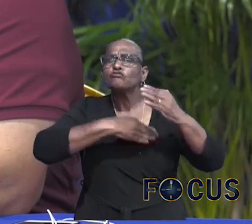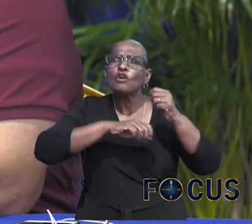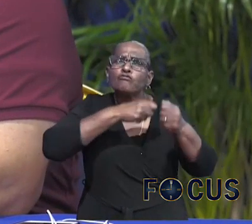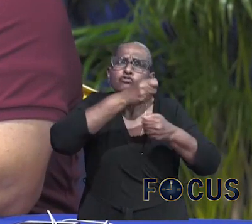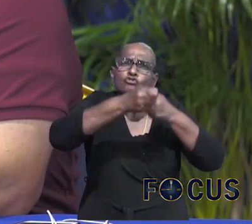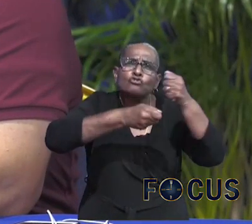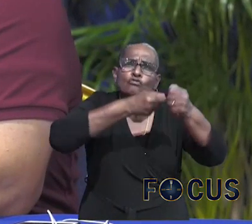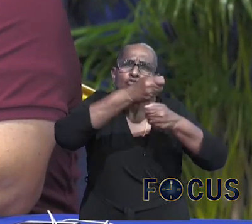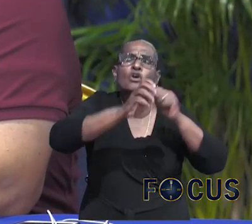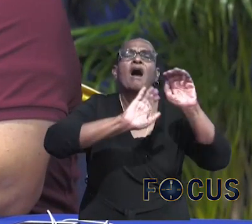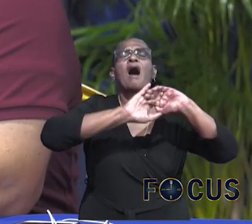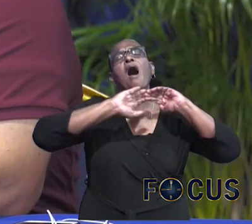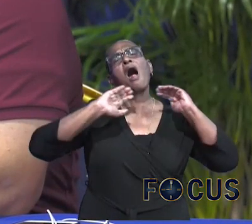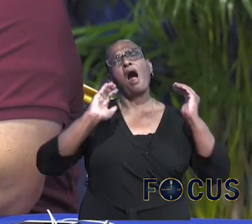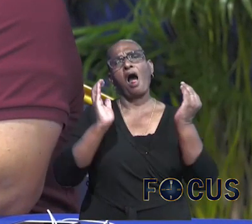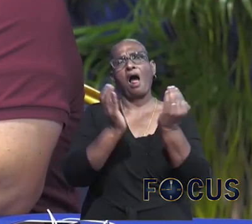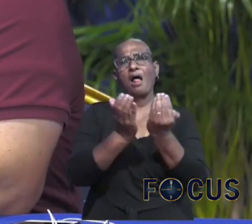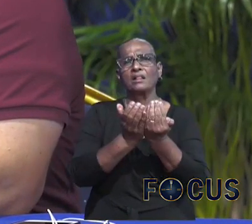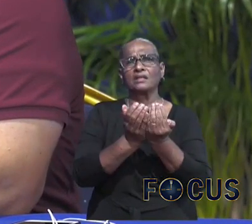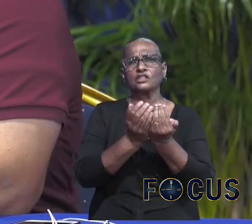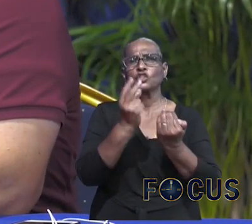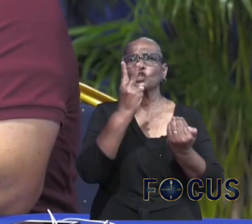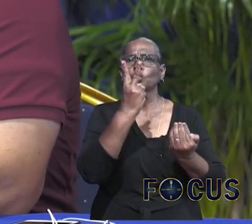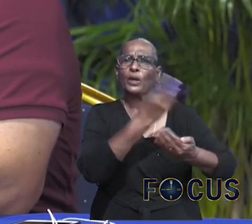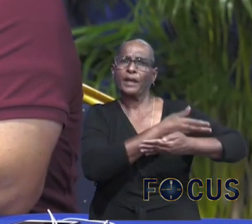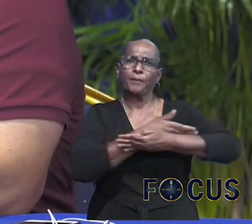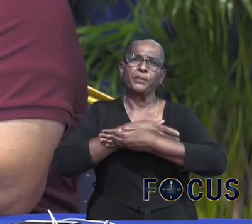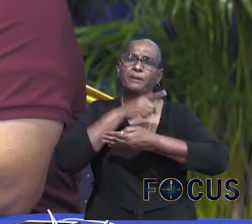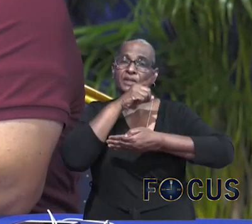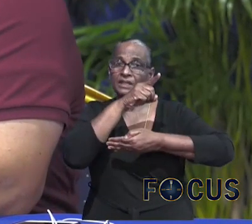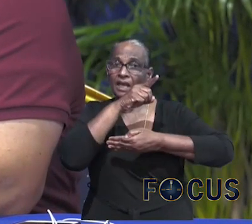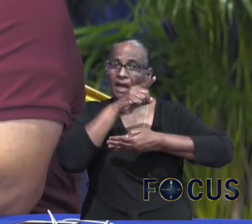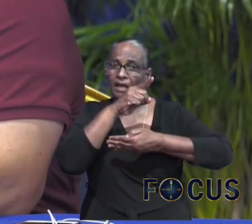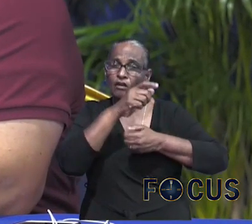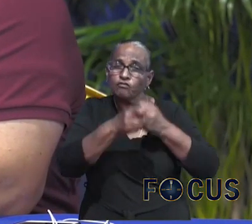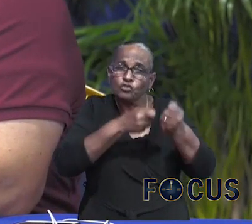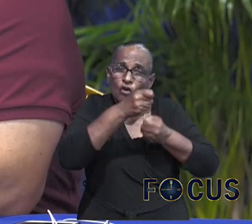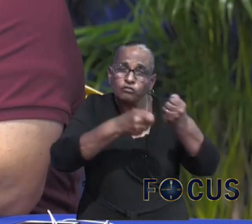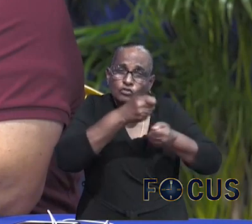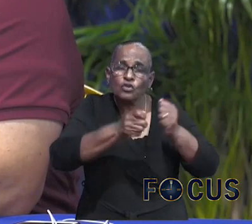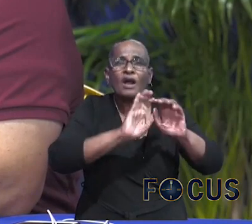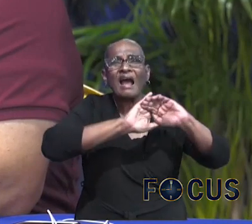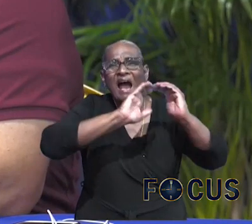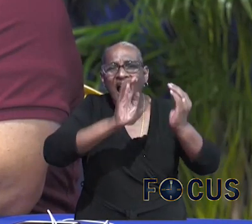gezorgd. Je hebt 2 baby's daar die volledig worden voorzien van alles.